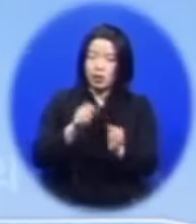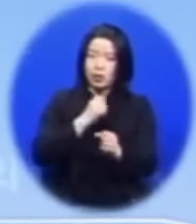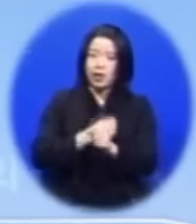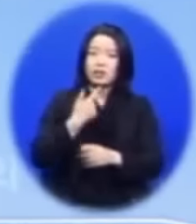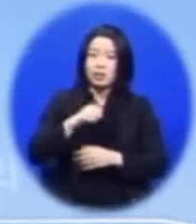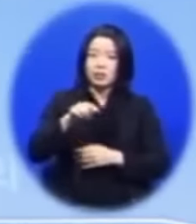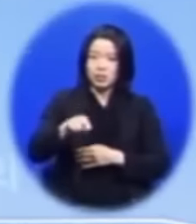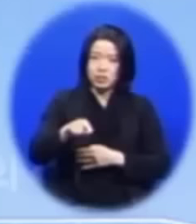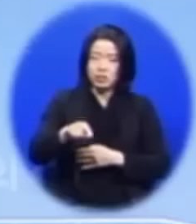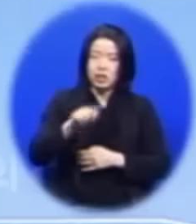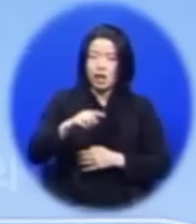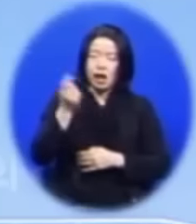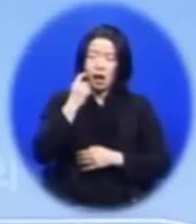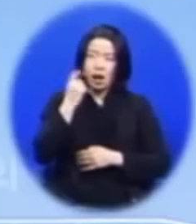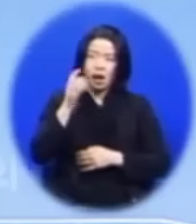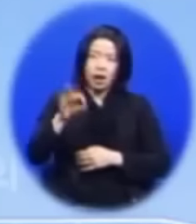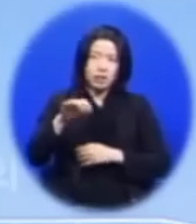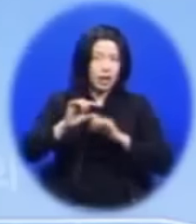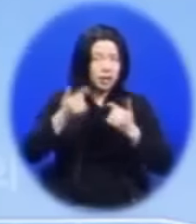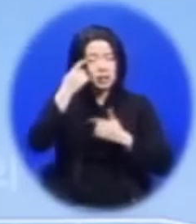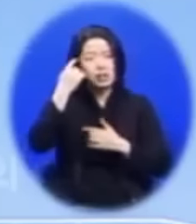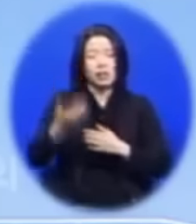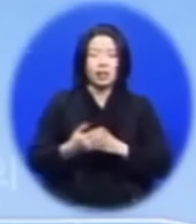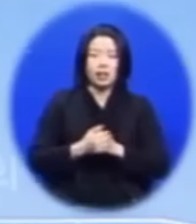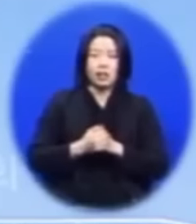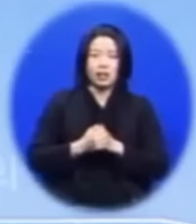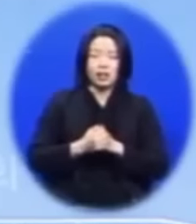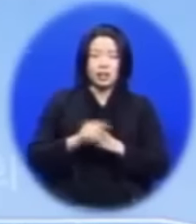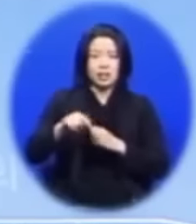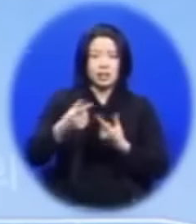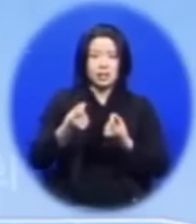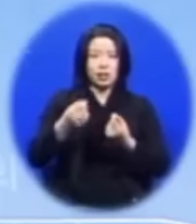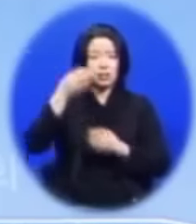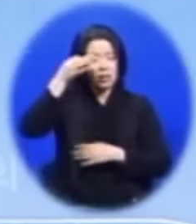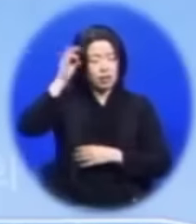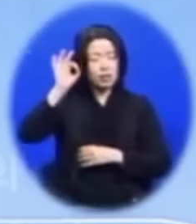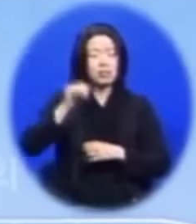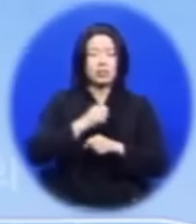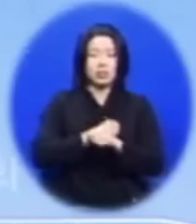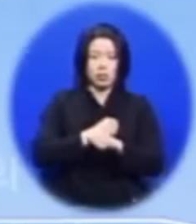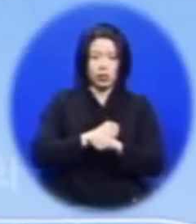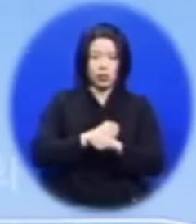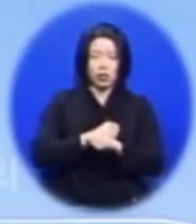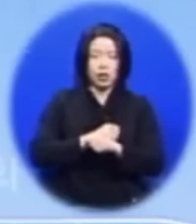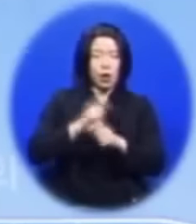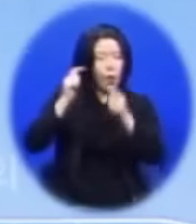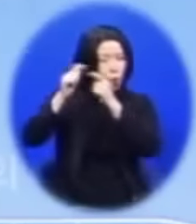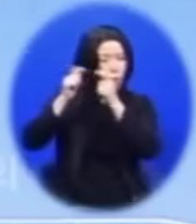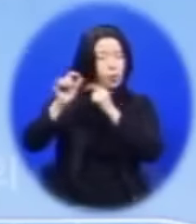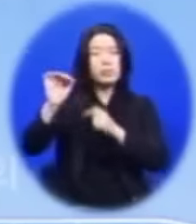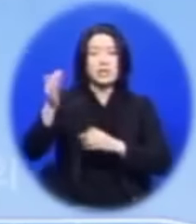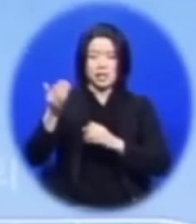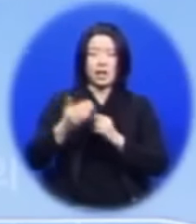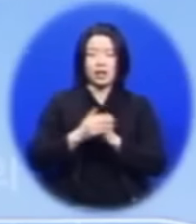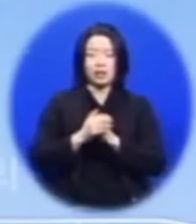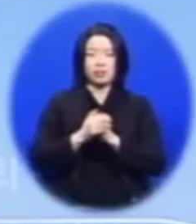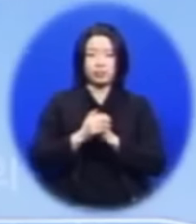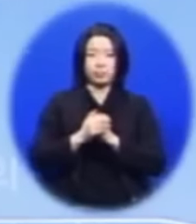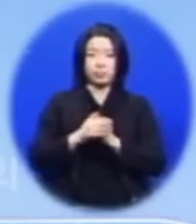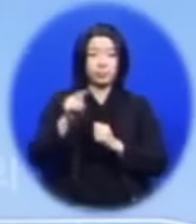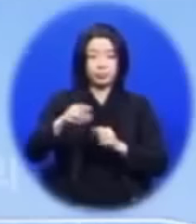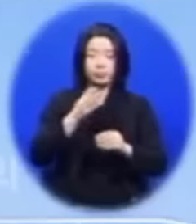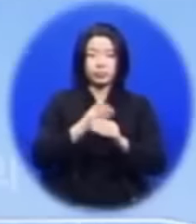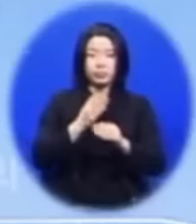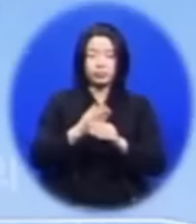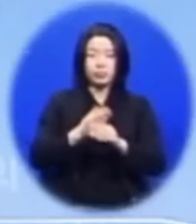이게 가짜가 아니었나 하는 생각이 들어서 고민이 되는 거예요 그러다가